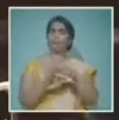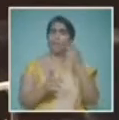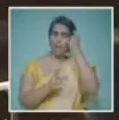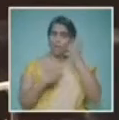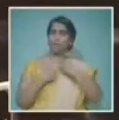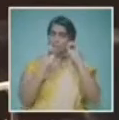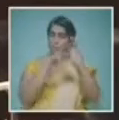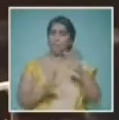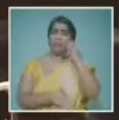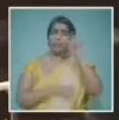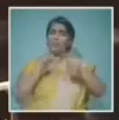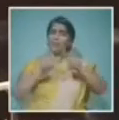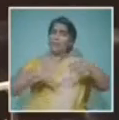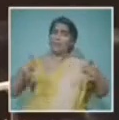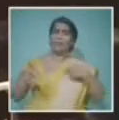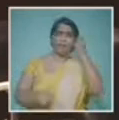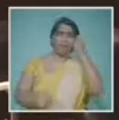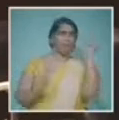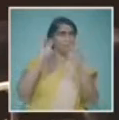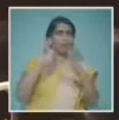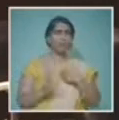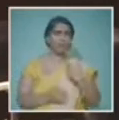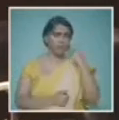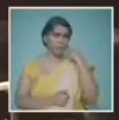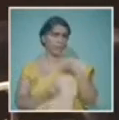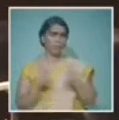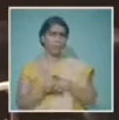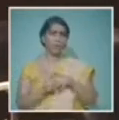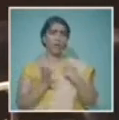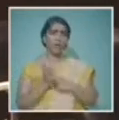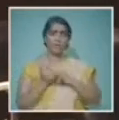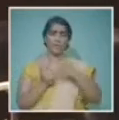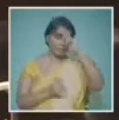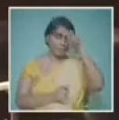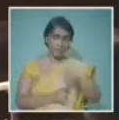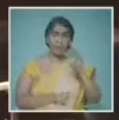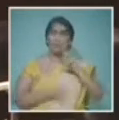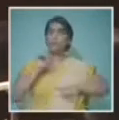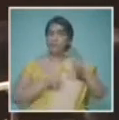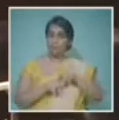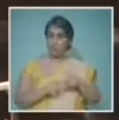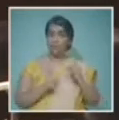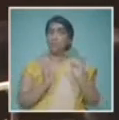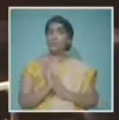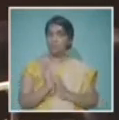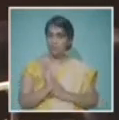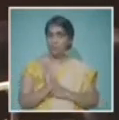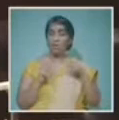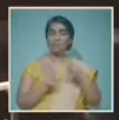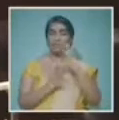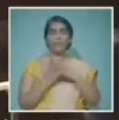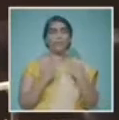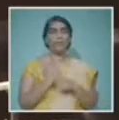දුන්නා. විවිධ ජන සම්මාන කණ්ඩායම් අදහස් දුන්නා. මා දන්නා විදිහට රොමේෂ් විල මහත්මයාගේ සාකච්ඡාවෙන් ඒ කමිටුව විසින් දැන්